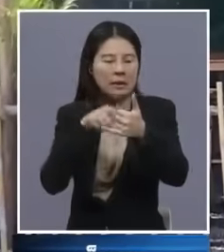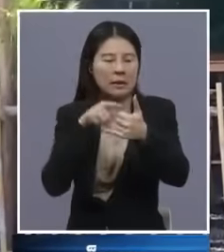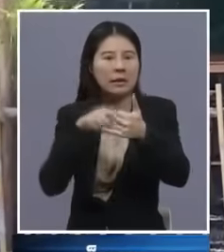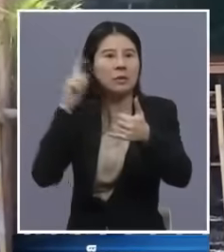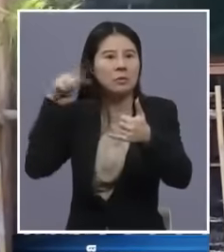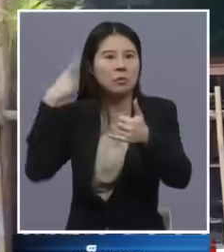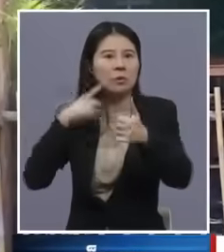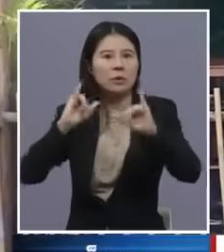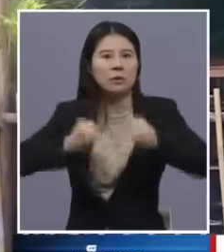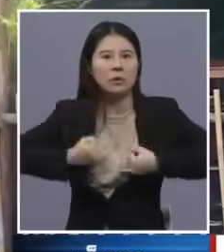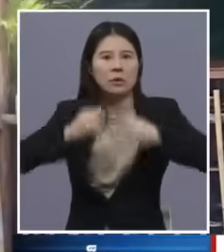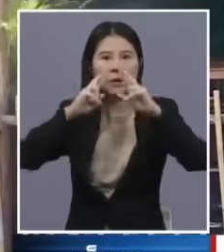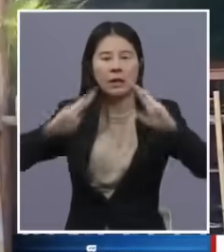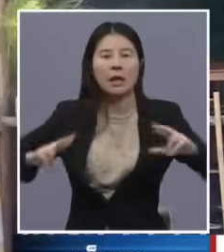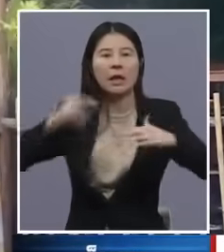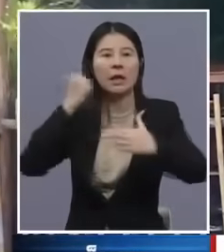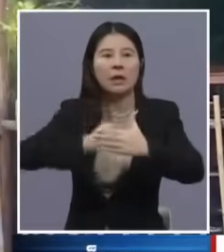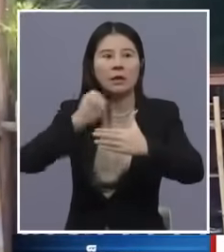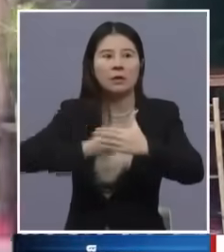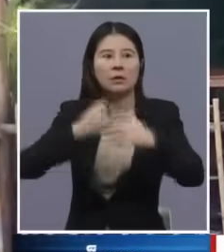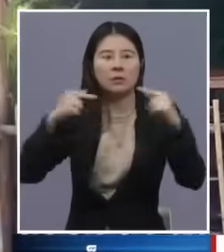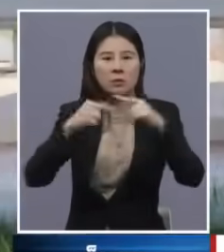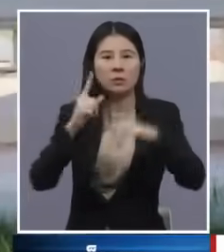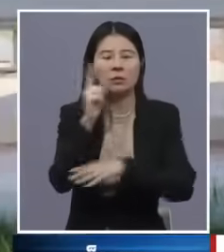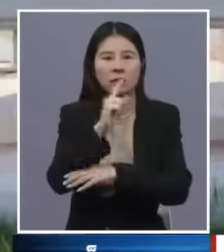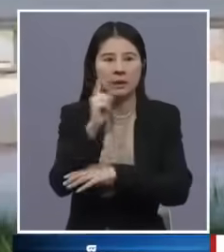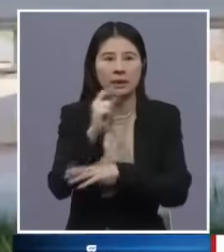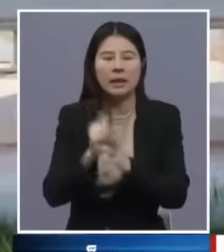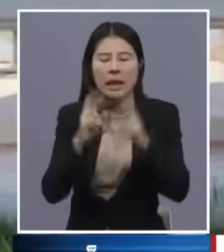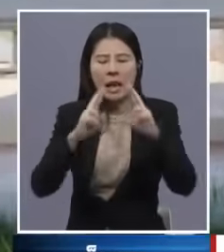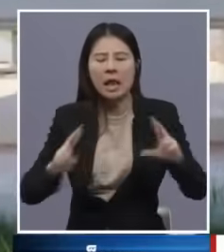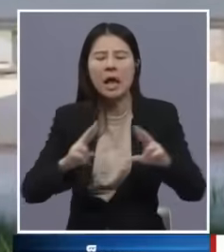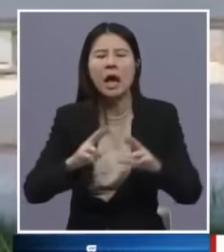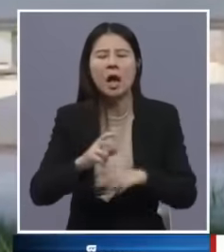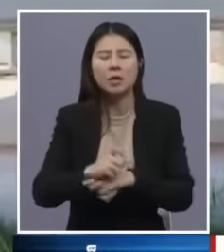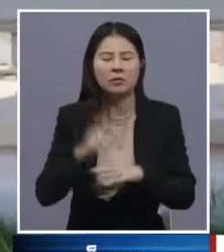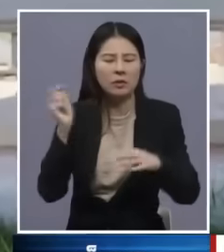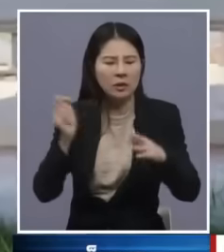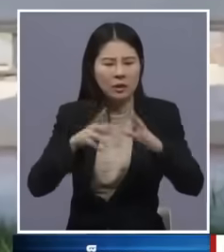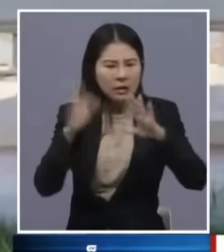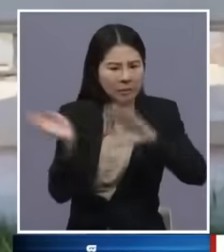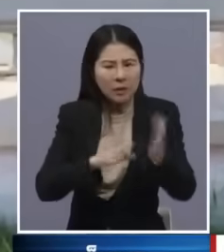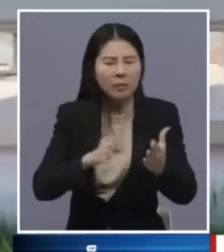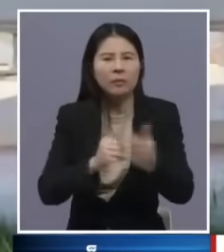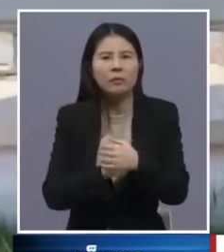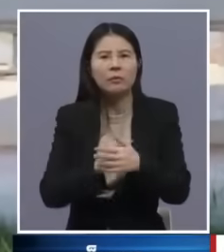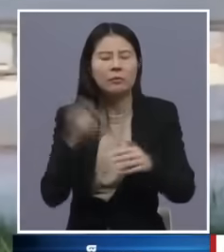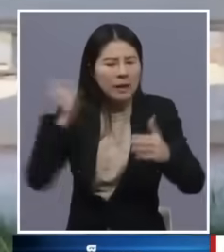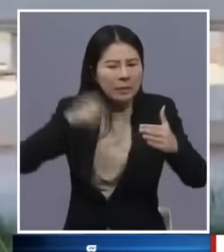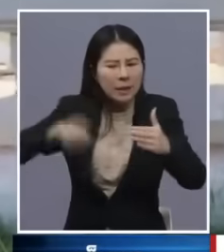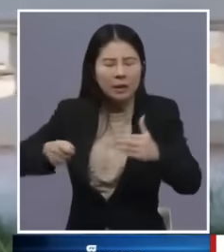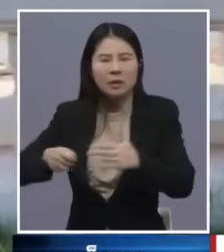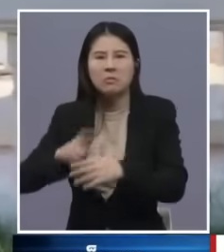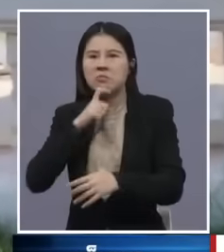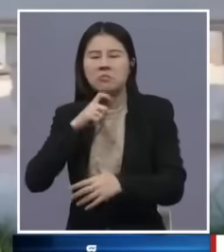ของร้านส้มตำเล่าให้ฟังนะคะบอกว่าช่วงเกิดเหตุเนี่ยตัวเองไม่ได้อยู่ในร้านนะแต่ว่าตอนนั้นเนี่ยมีคนโทรศัพท์มาแจ้งว่าที่ร้านข